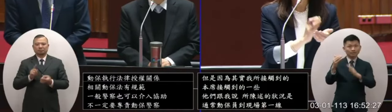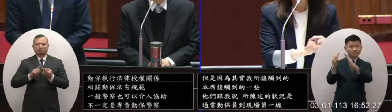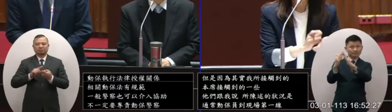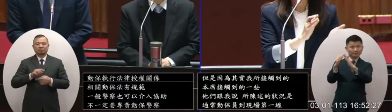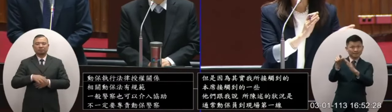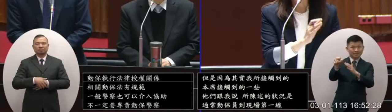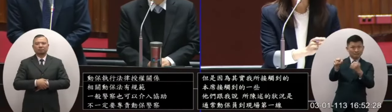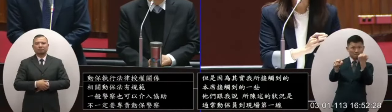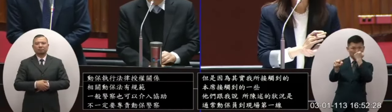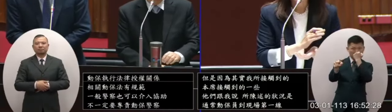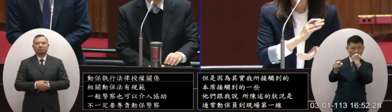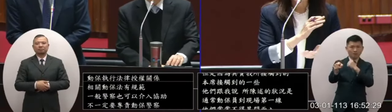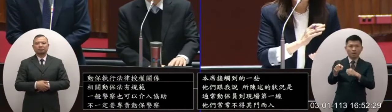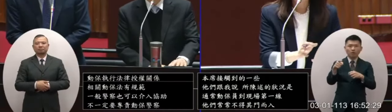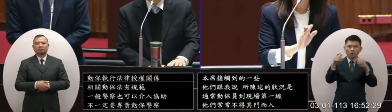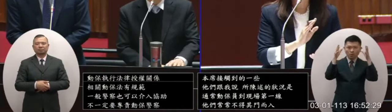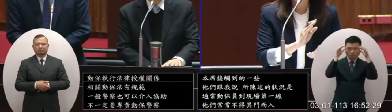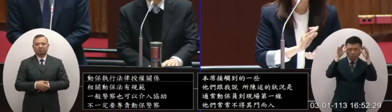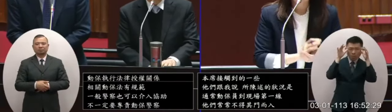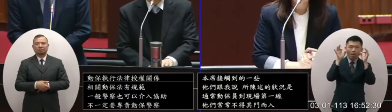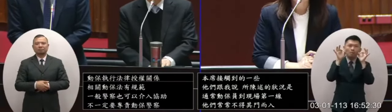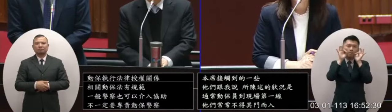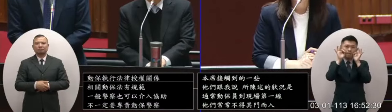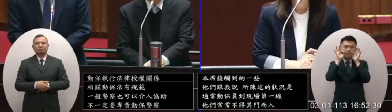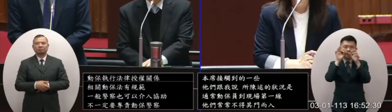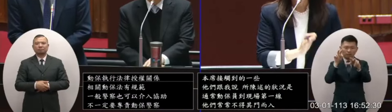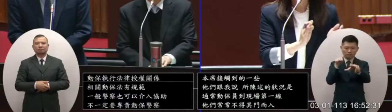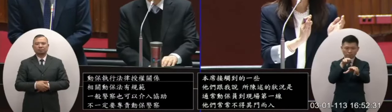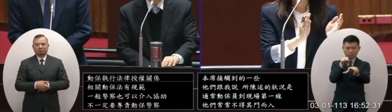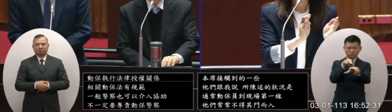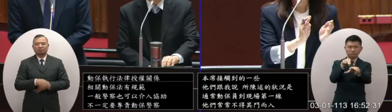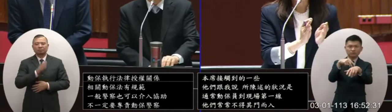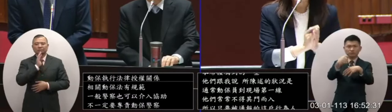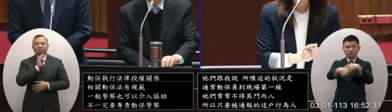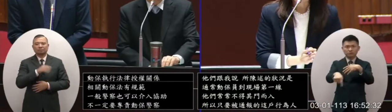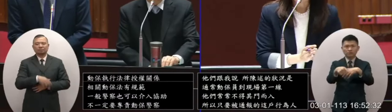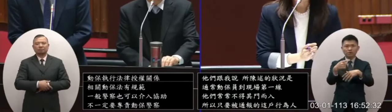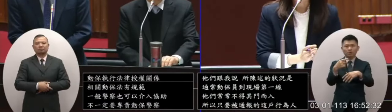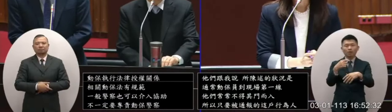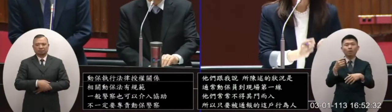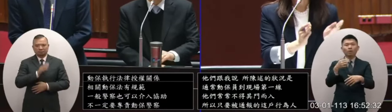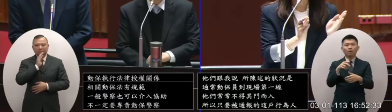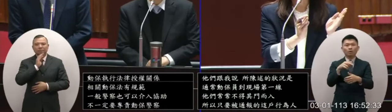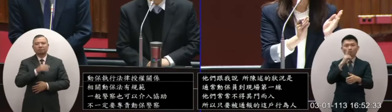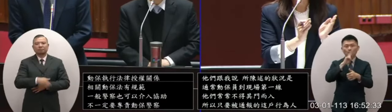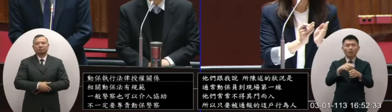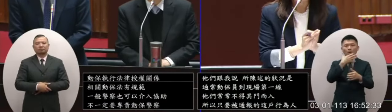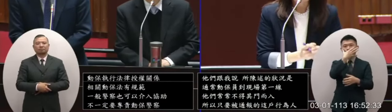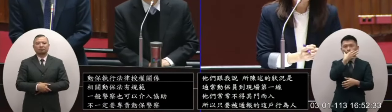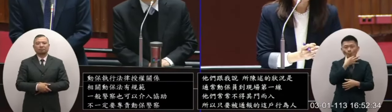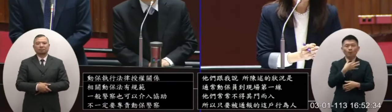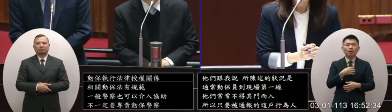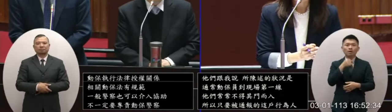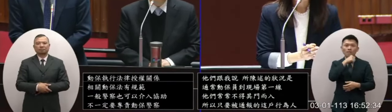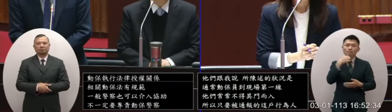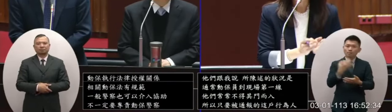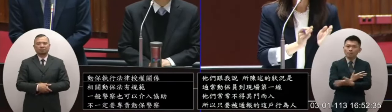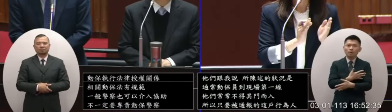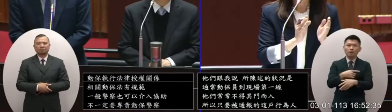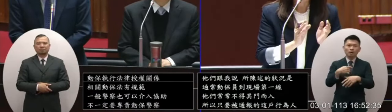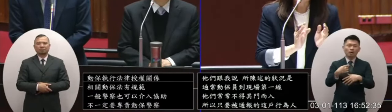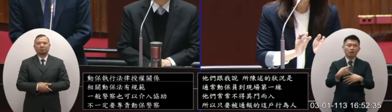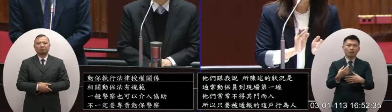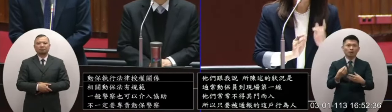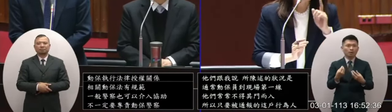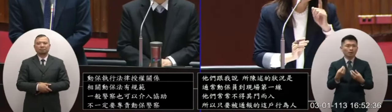他如果他的宠物是外观上看不出来的， 是 没有明显的营养不良， 是 也没有明显的一个外伤，其实